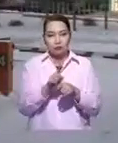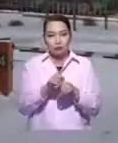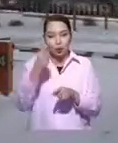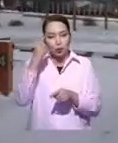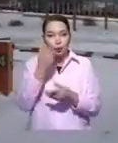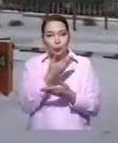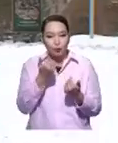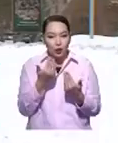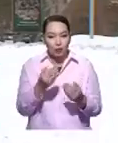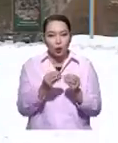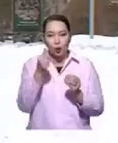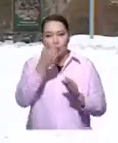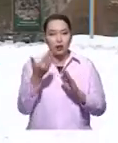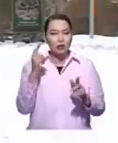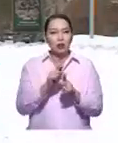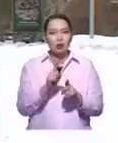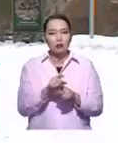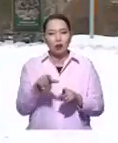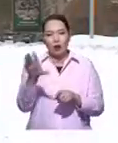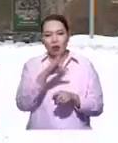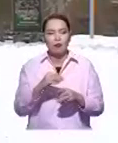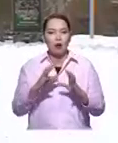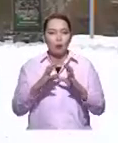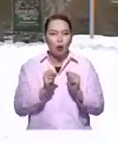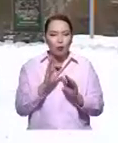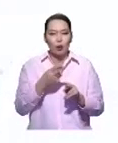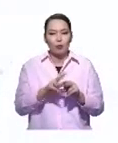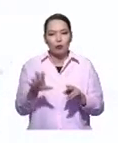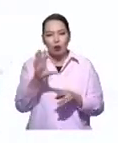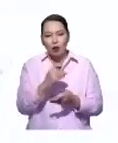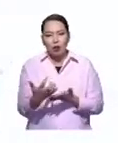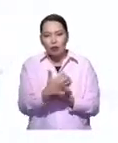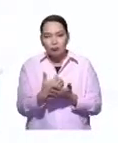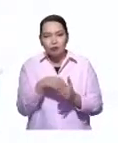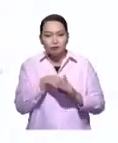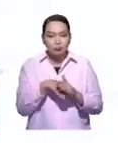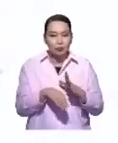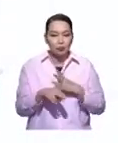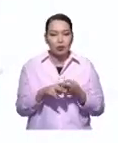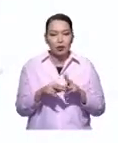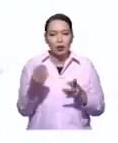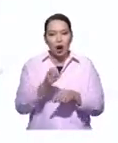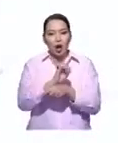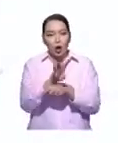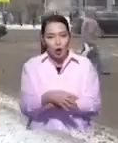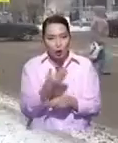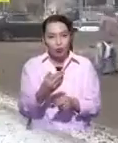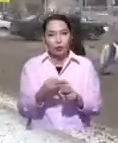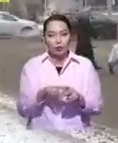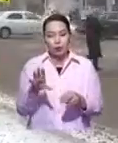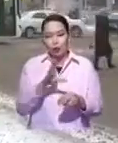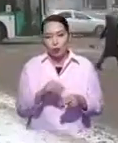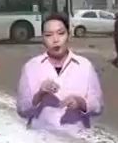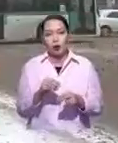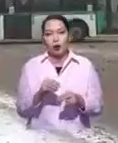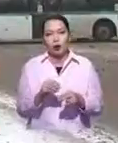жыл бұрын ақыр заман келеді екен деп шам жинап қам жасадық. Одан аман есен шықтық дегеніміз сол еді, коронавирус келіп тағыр күтті. Пандемия